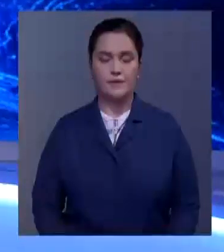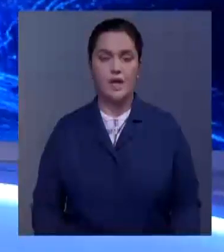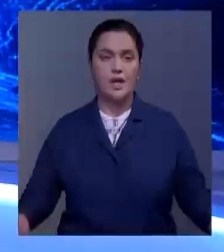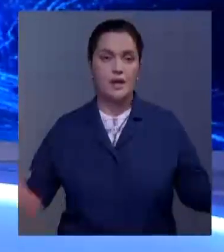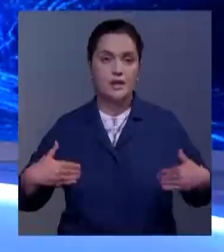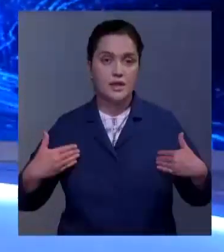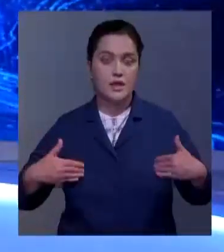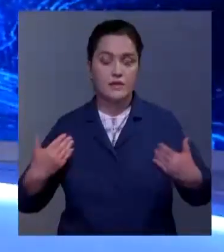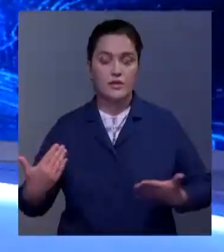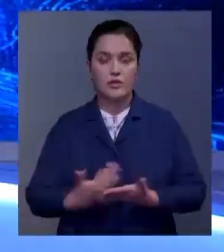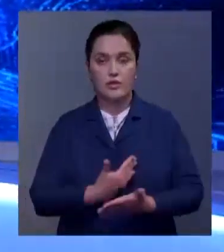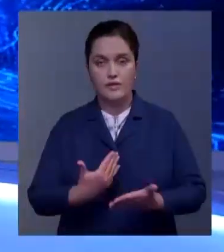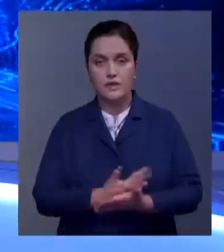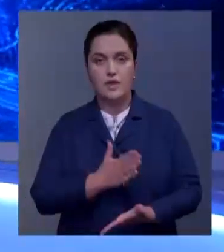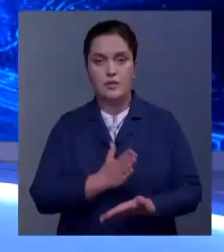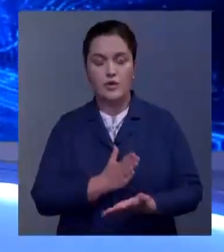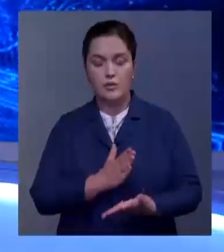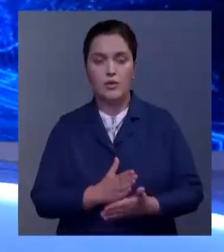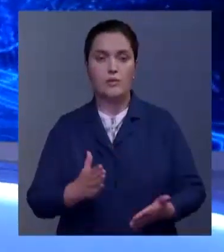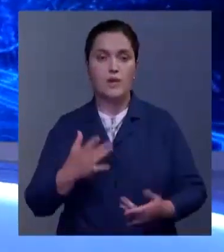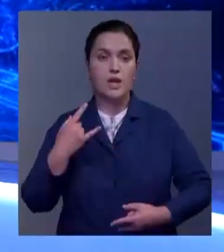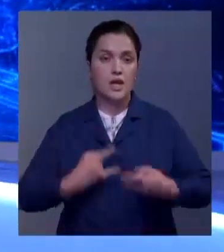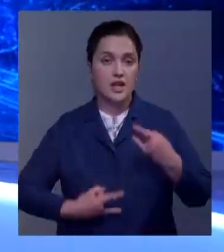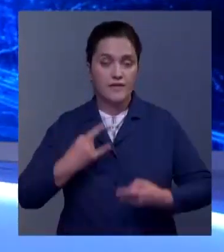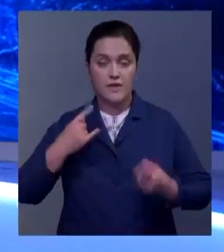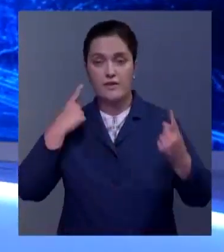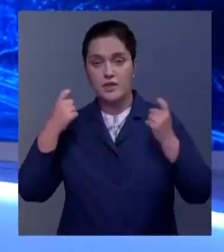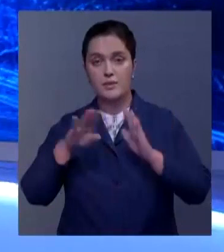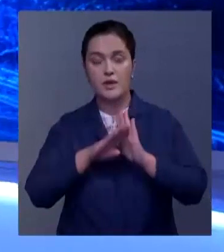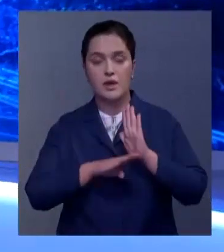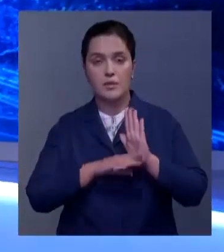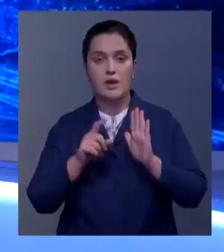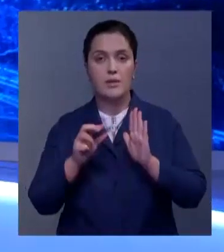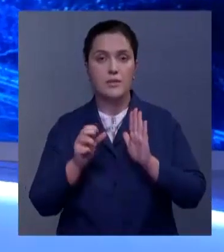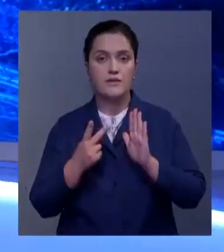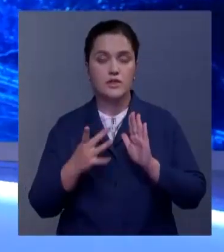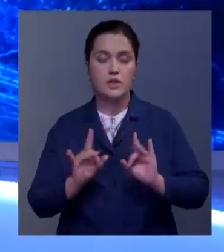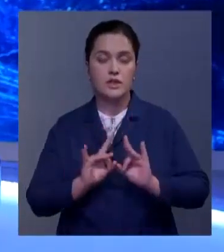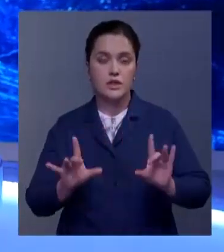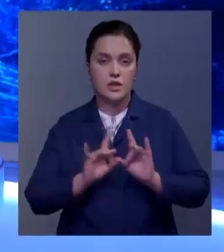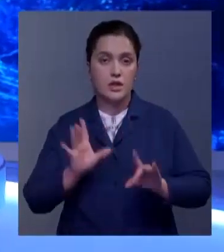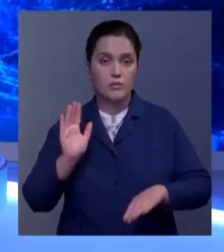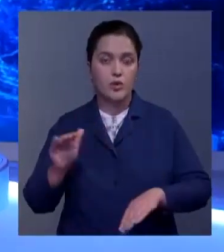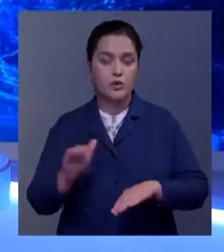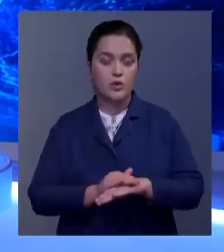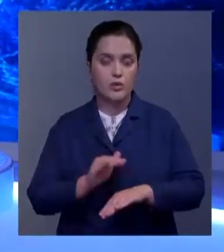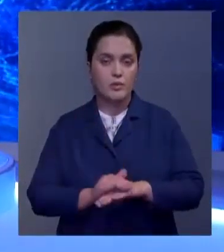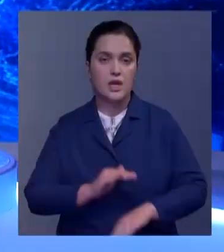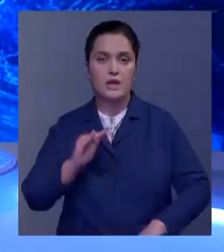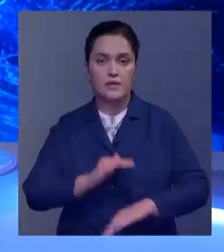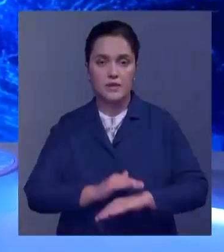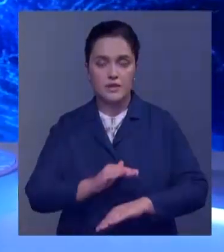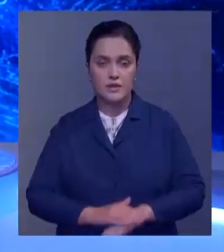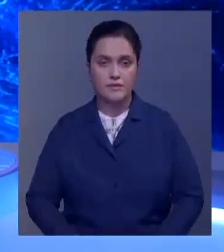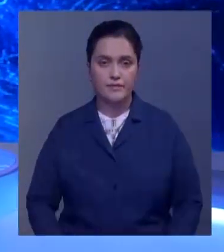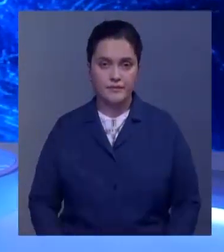Здравствуйте. О событиях в стране и мире расскажу вам я, Сергей Гергель, и мои коллеги из редакции информационных программ телеканала «Хабар-24». Сурдоперевод обеспечивает Виктория